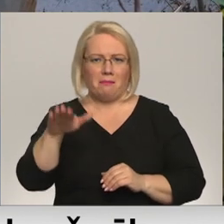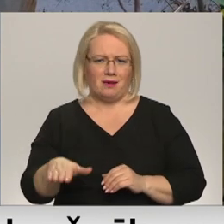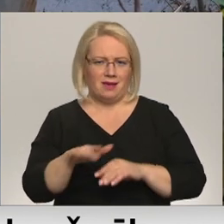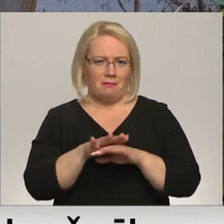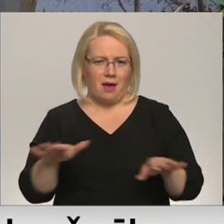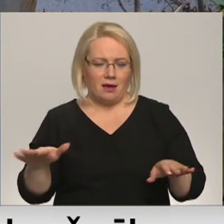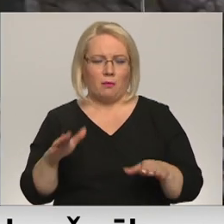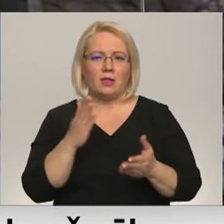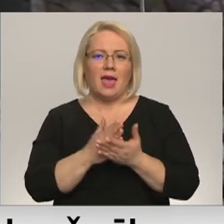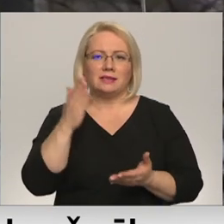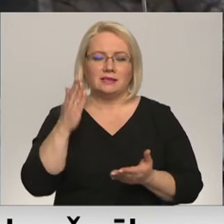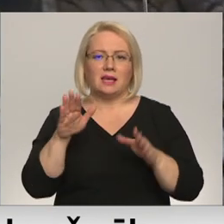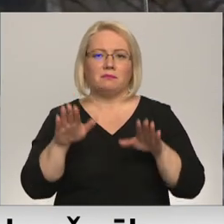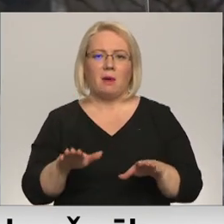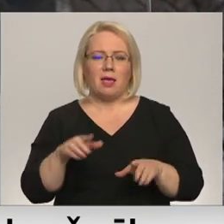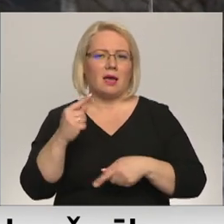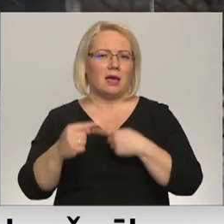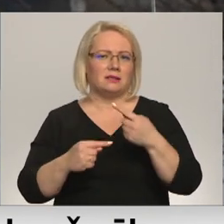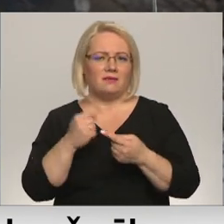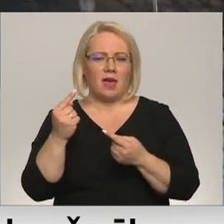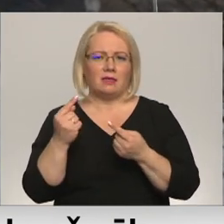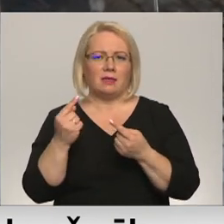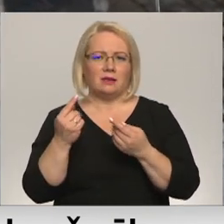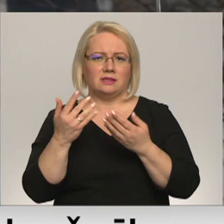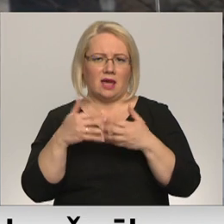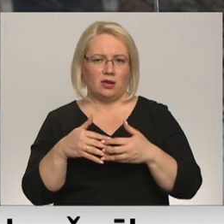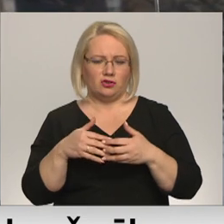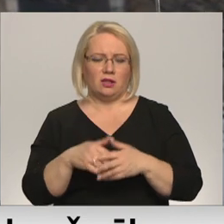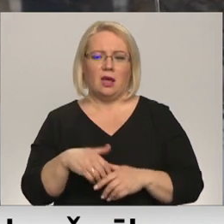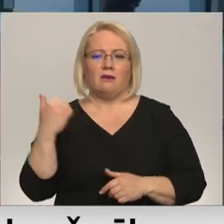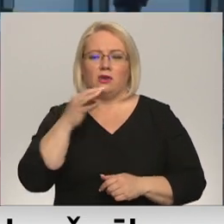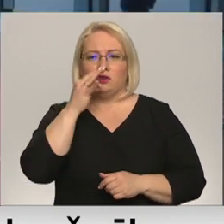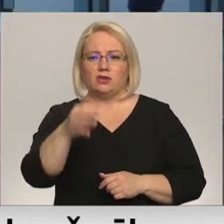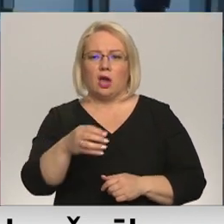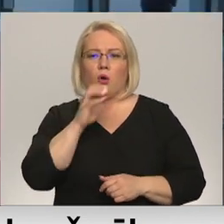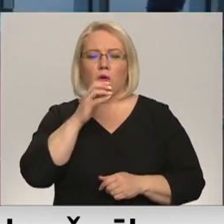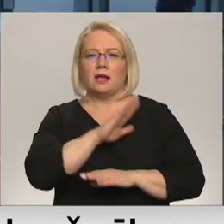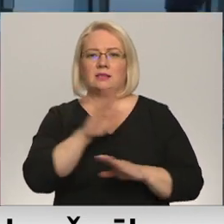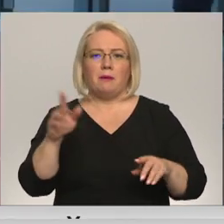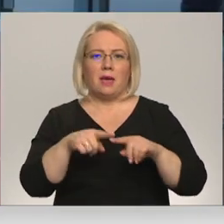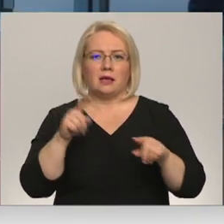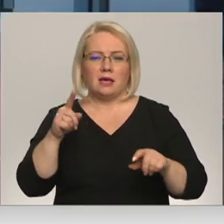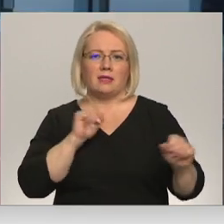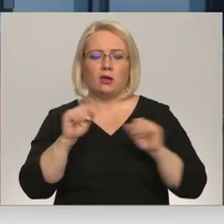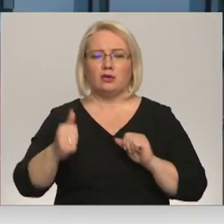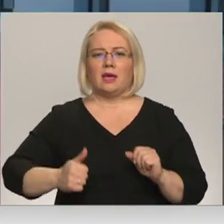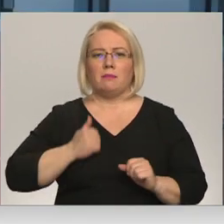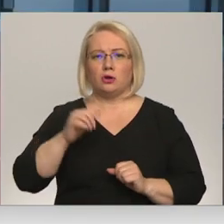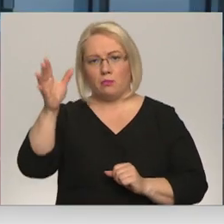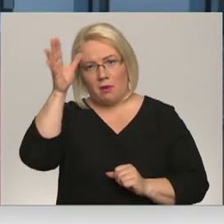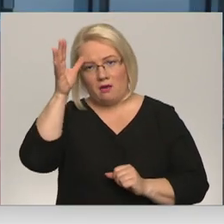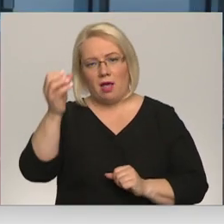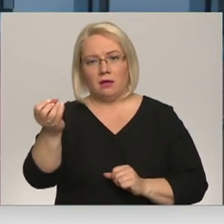eksistence konkrētajā adresē paliekot aizvien sarežģītāk. Ūdens nebija atslēgts, nekustamā īpašuma pārvalde man atsūtīja